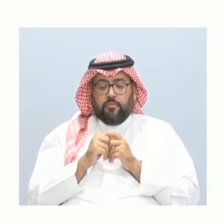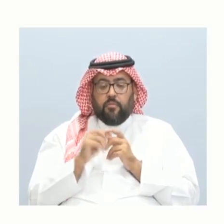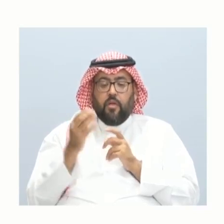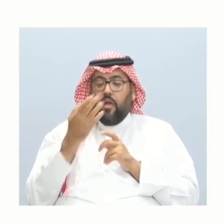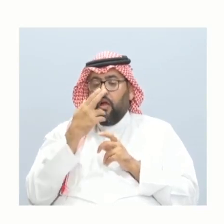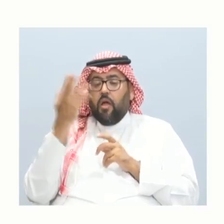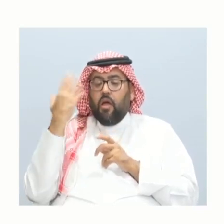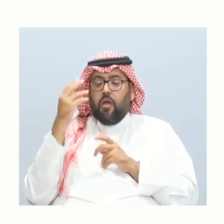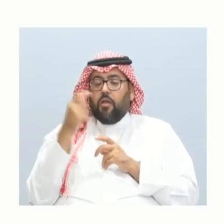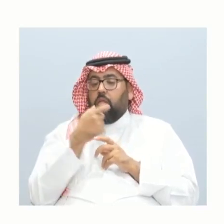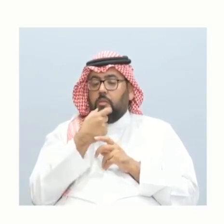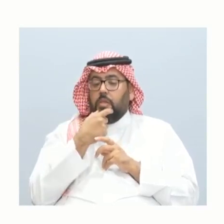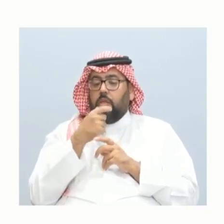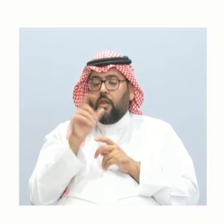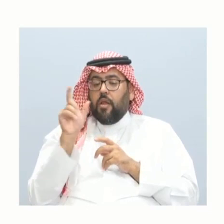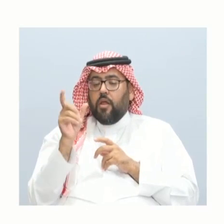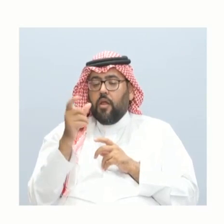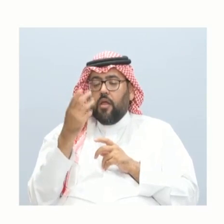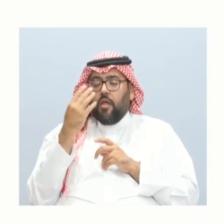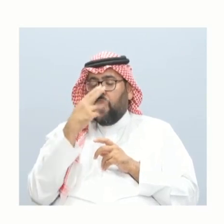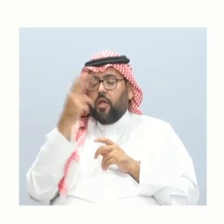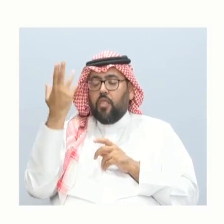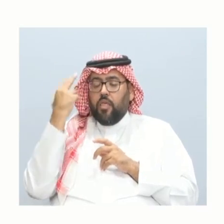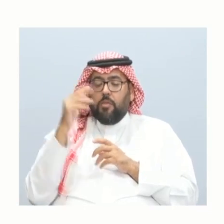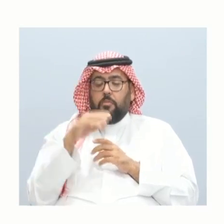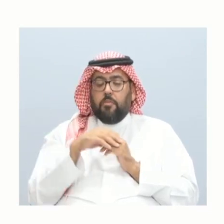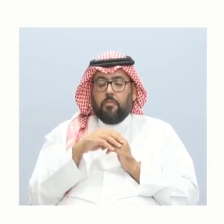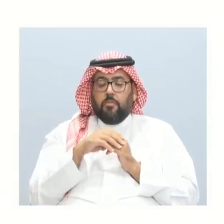كانت مدينه الرياض في الماضي